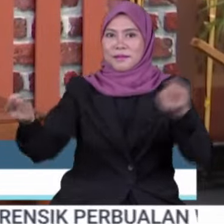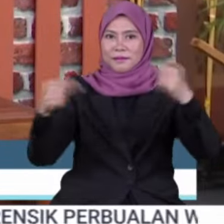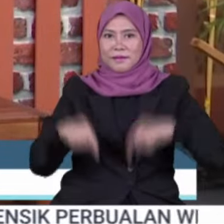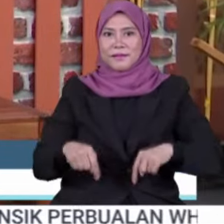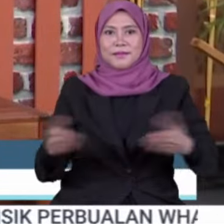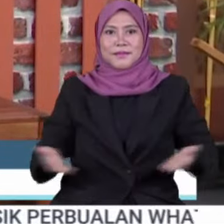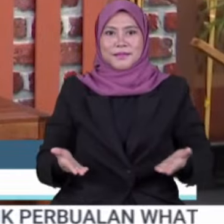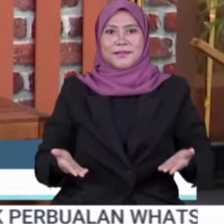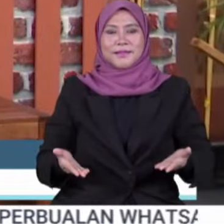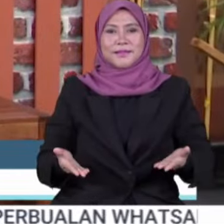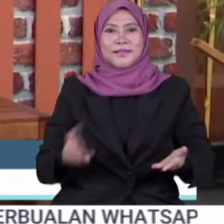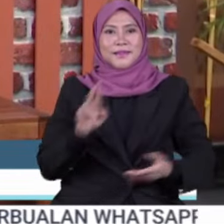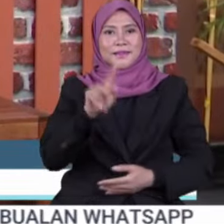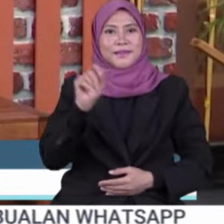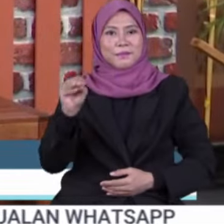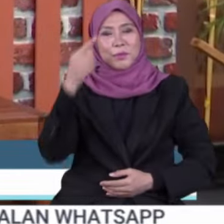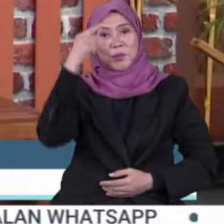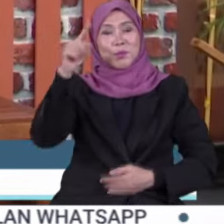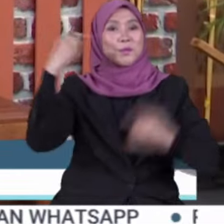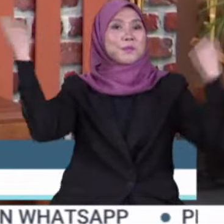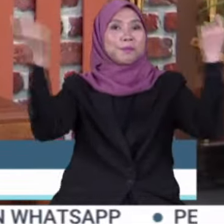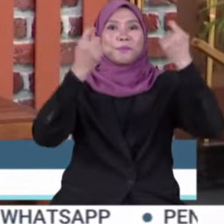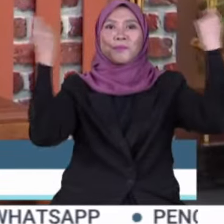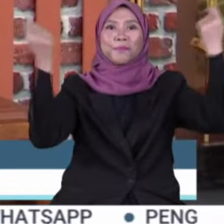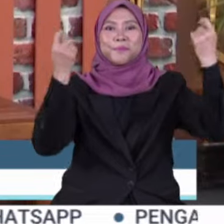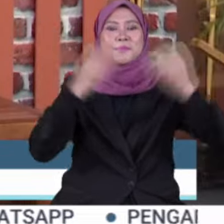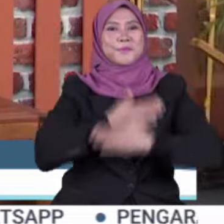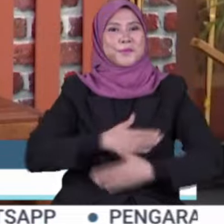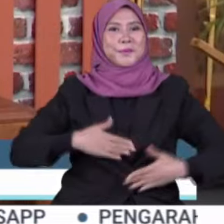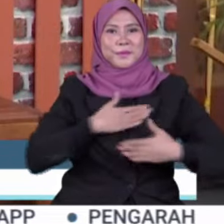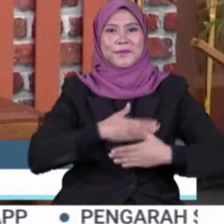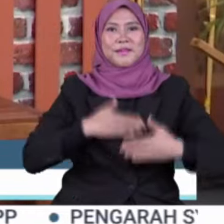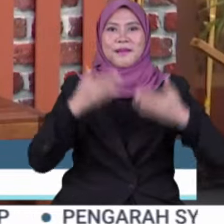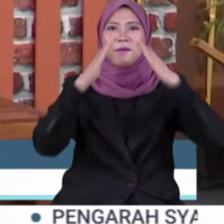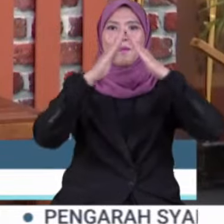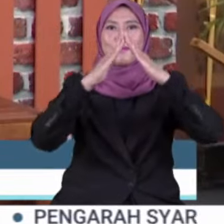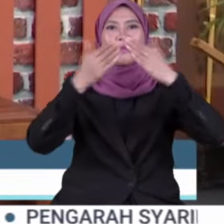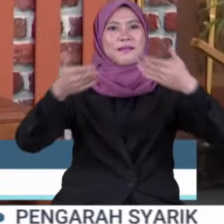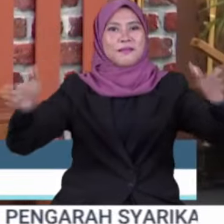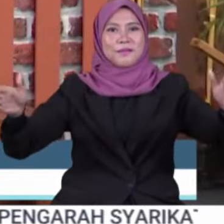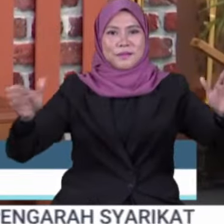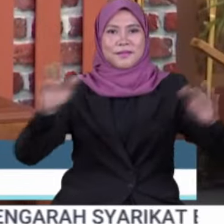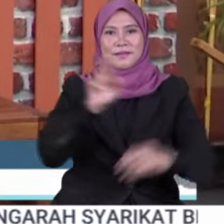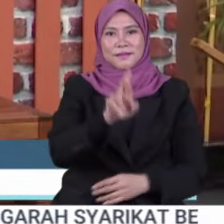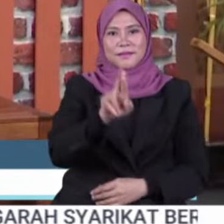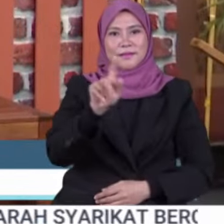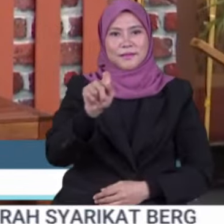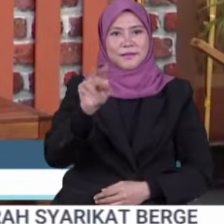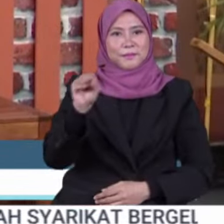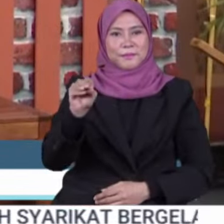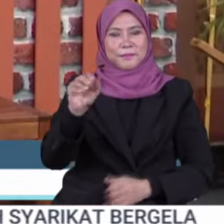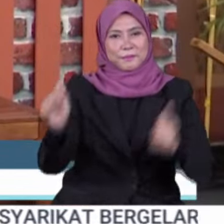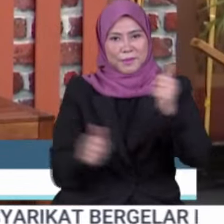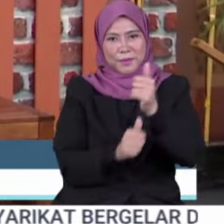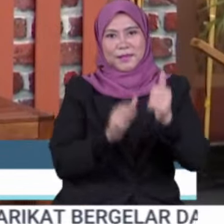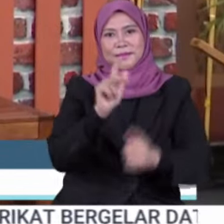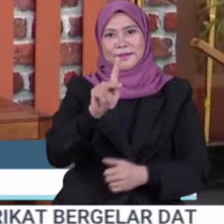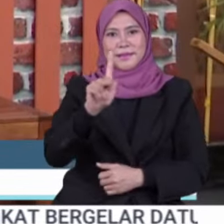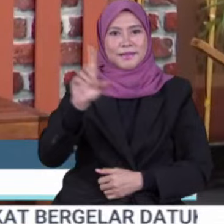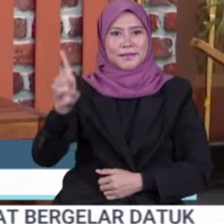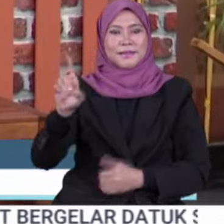Puri ini untuk memeriahkan majlis terbuka iaitu Open House Angkasa Puri iaitu di bawah KKD.